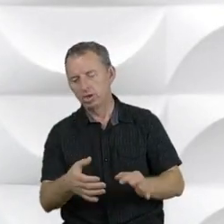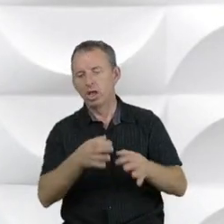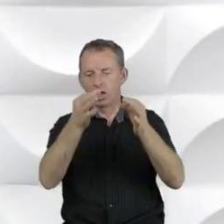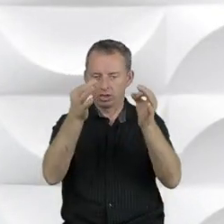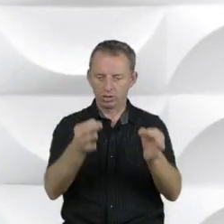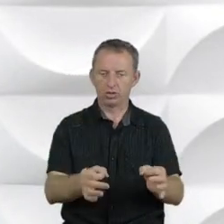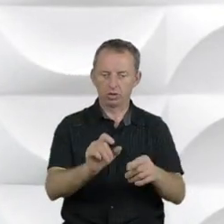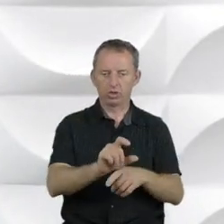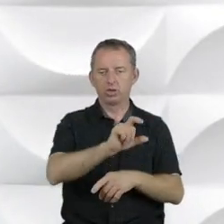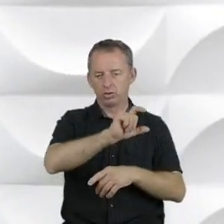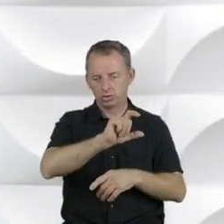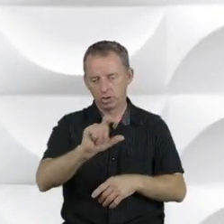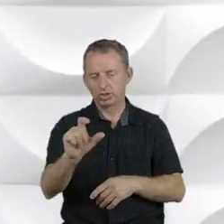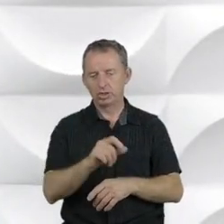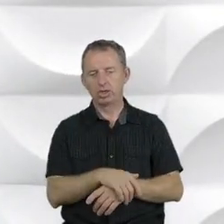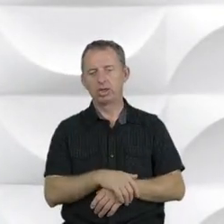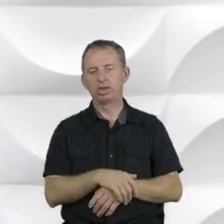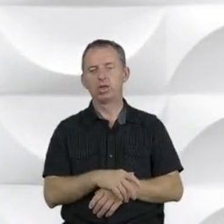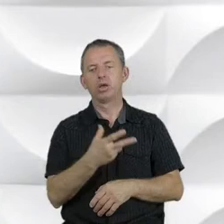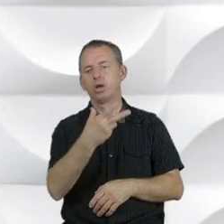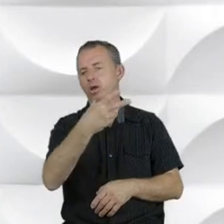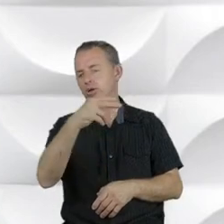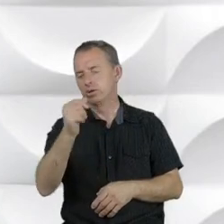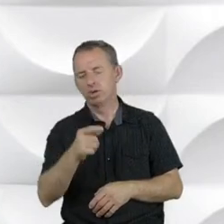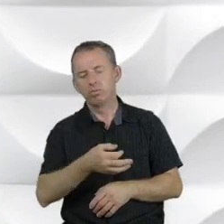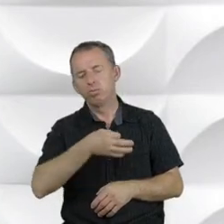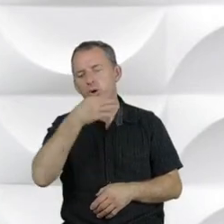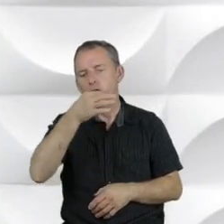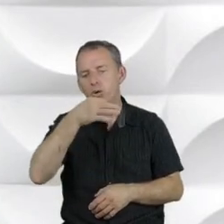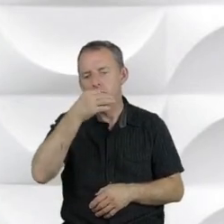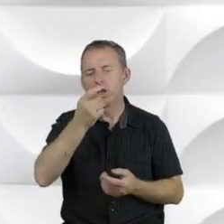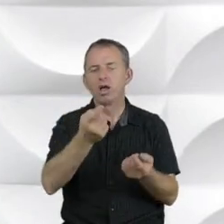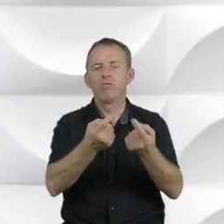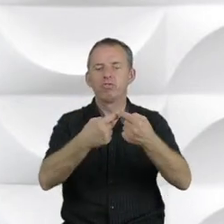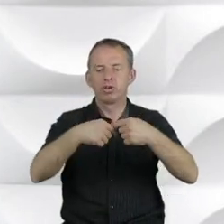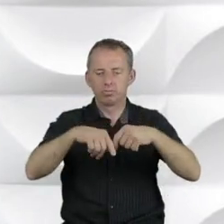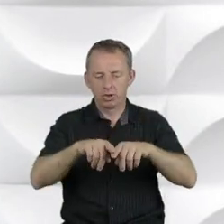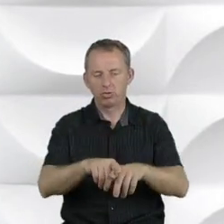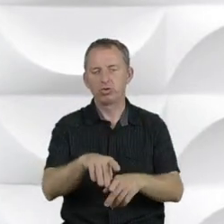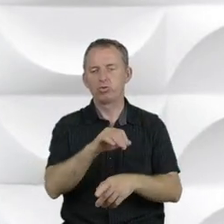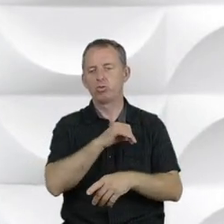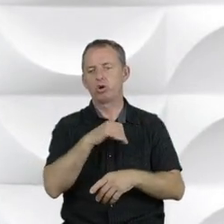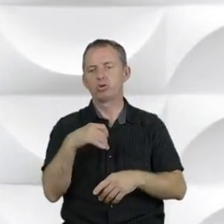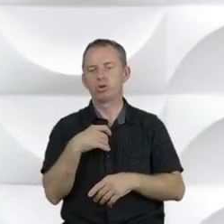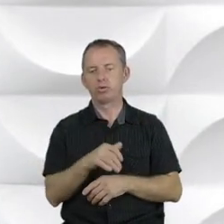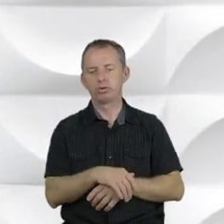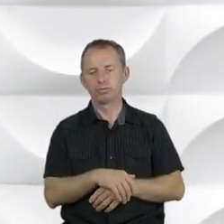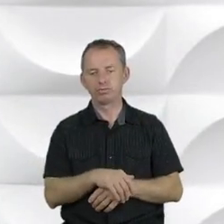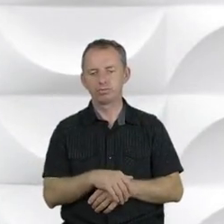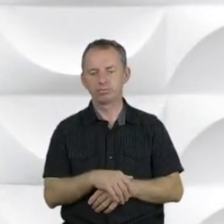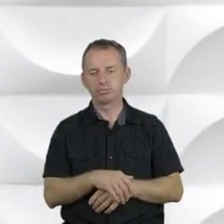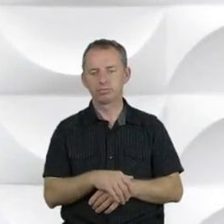pory nie rokuje, aby one się wypełniły.